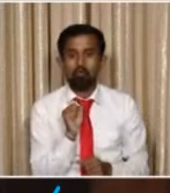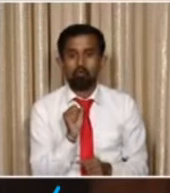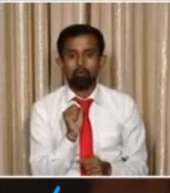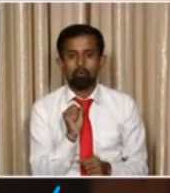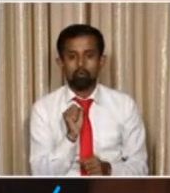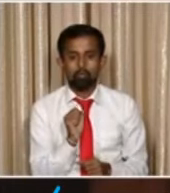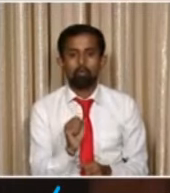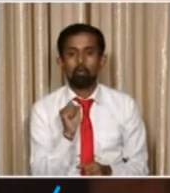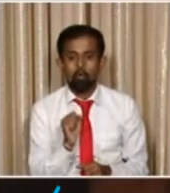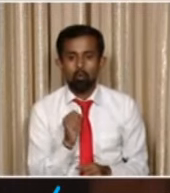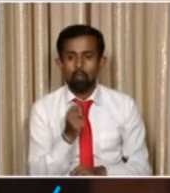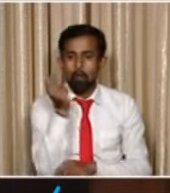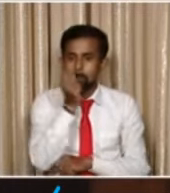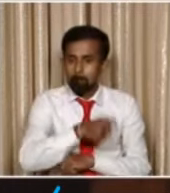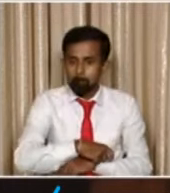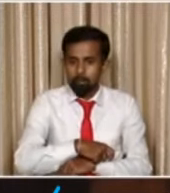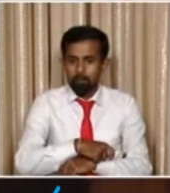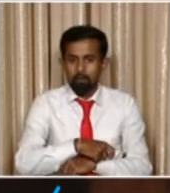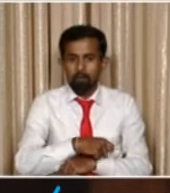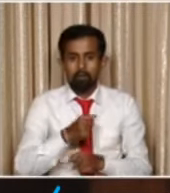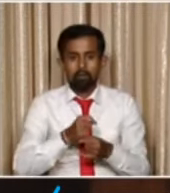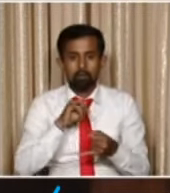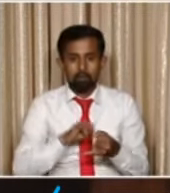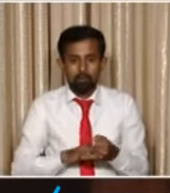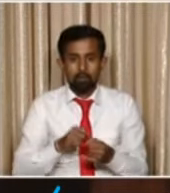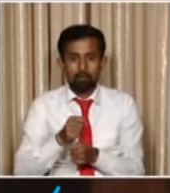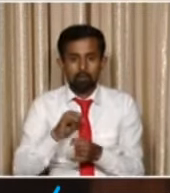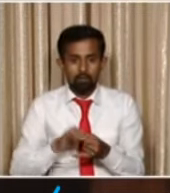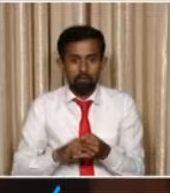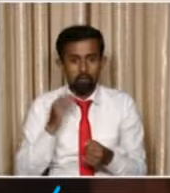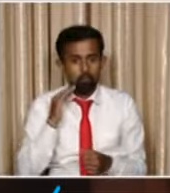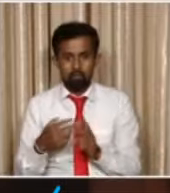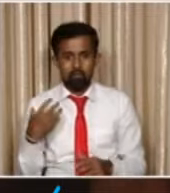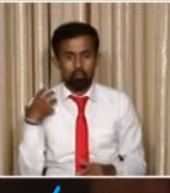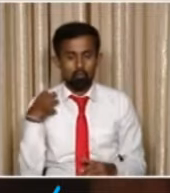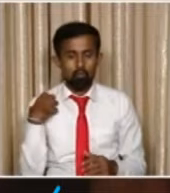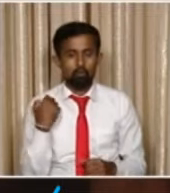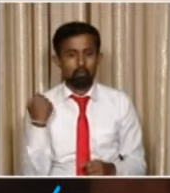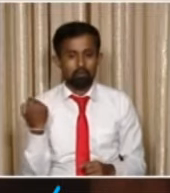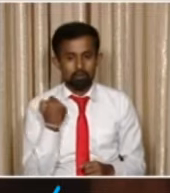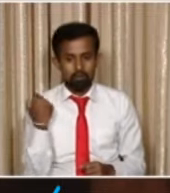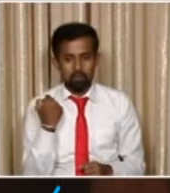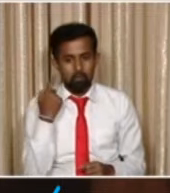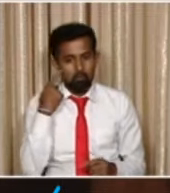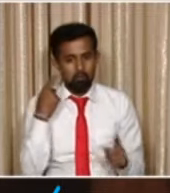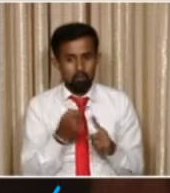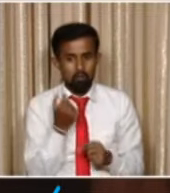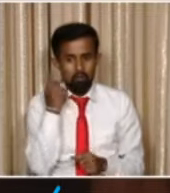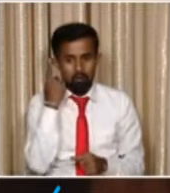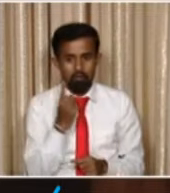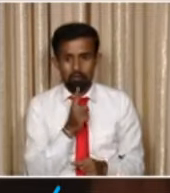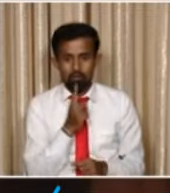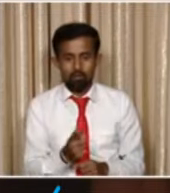திட்டமிடப்பட்டு கிராமங்களிலே உட்புகுத்தப்பட்டது என்கிற பல விஷயங்களை ஆணைக்குழுவிலேயே நான் சொன்னேன். சஹரான் அவர்கள் குண்டு வெடிப்பதற்கு